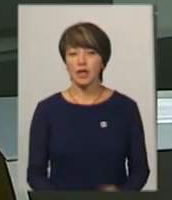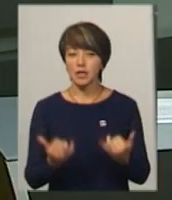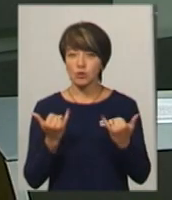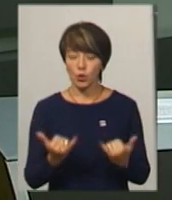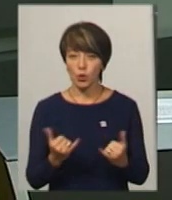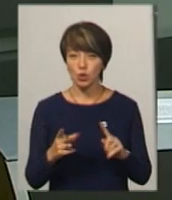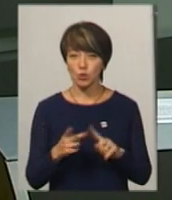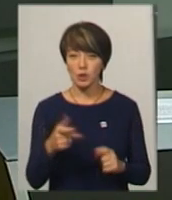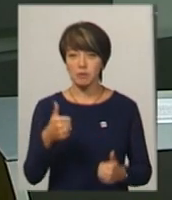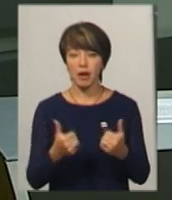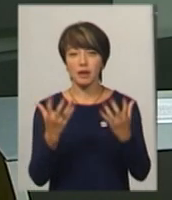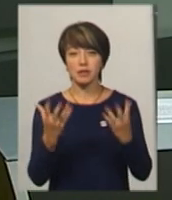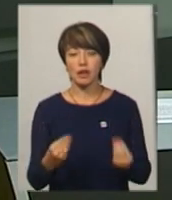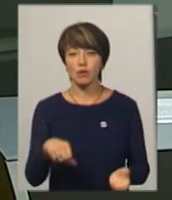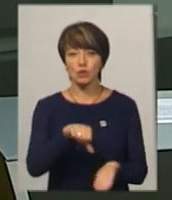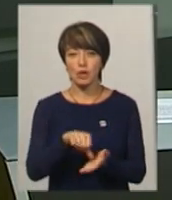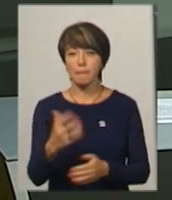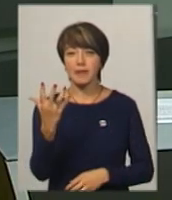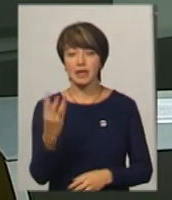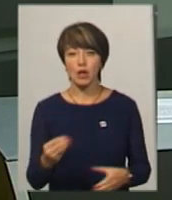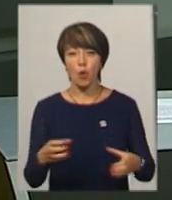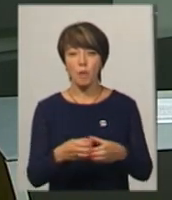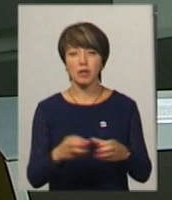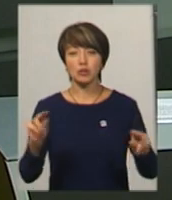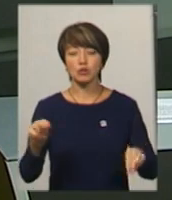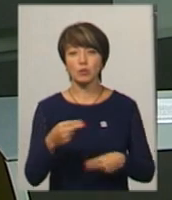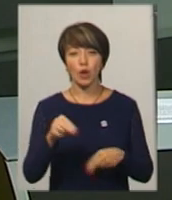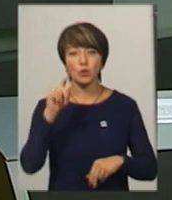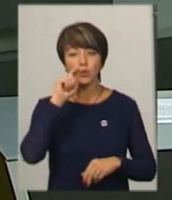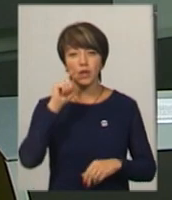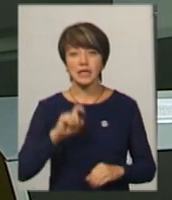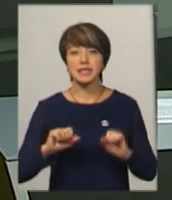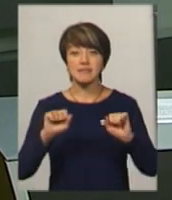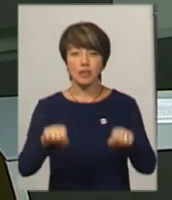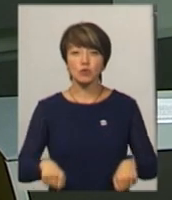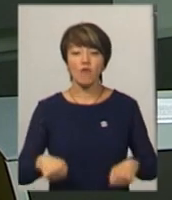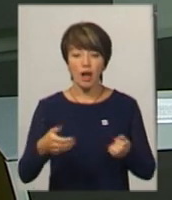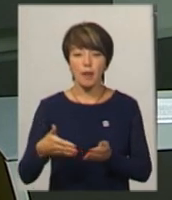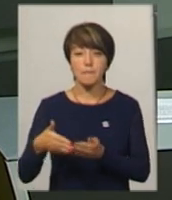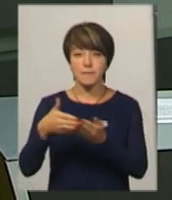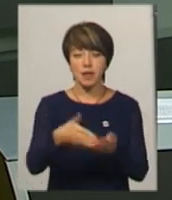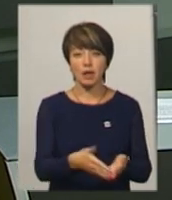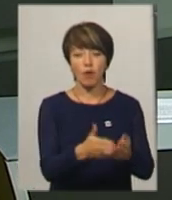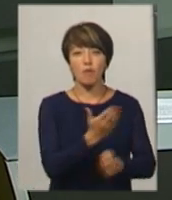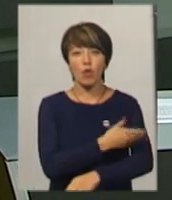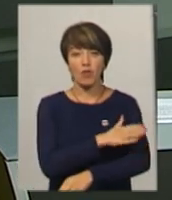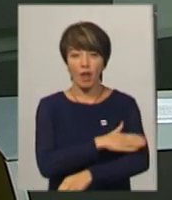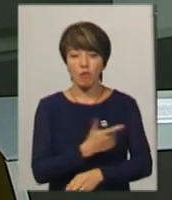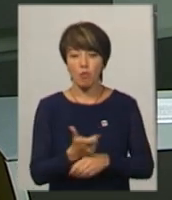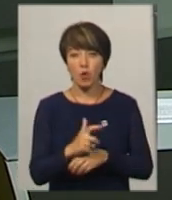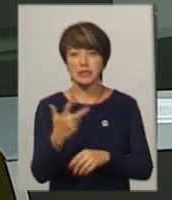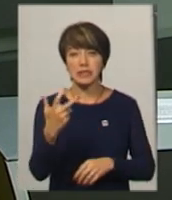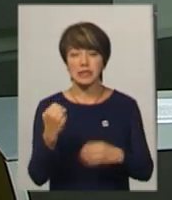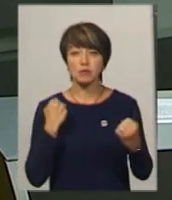Сьогодні другий змагальний день в учасників п'ятиденного командного чемпіонату України з веслування на байдарках і каної в Полтаві, де понад